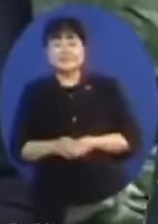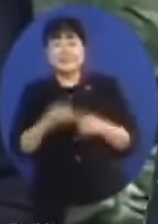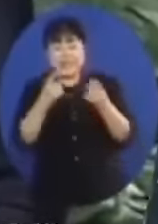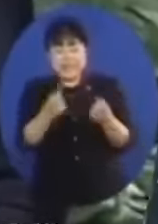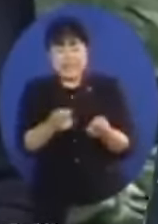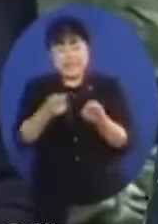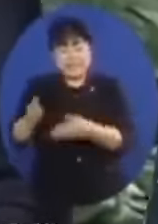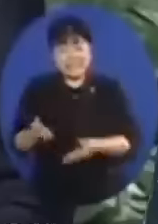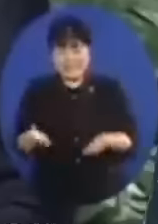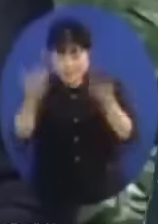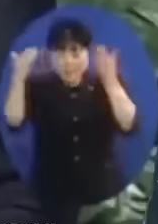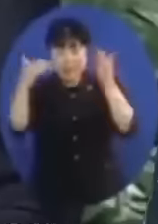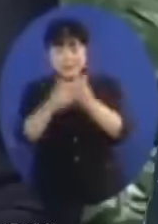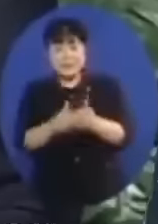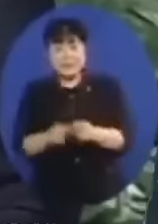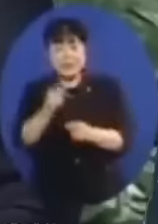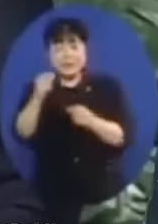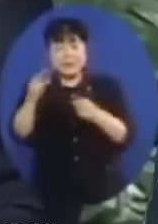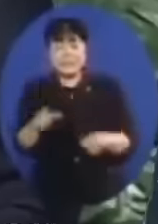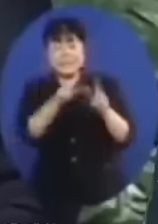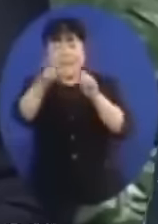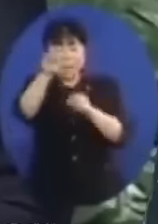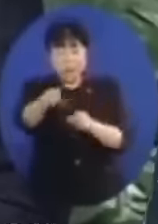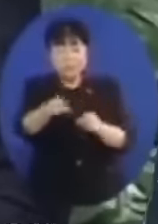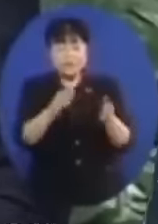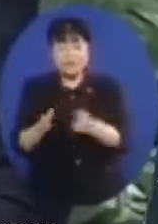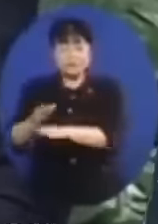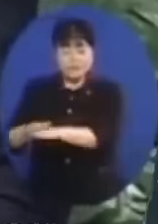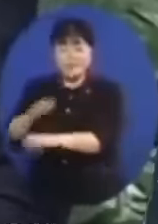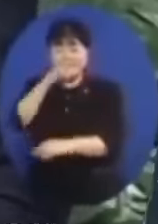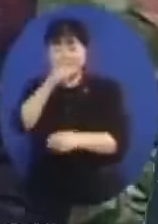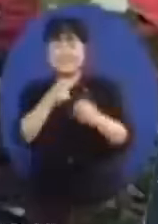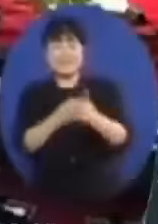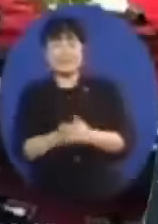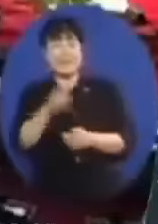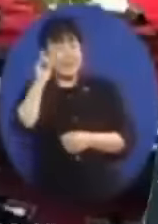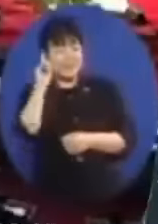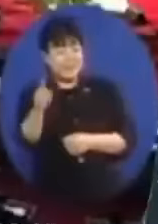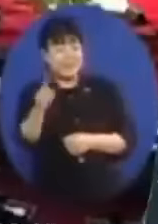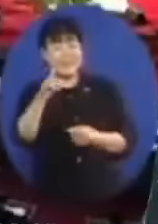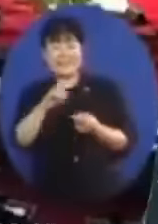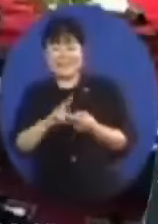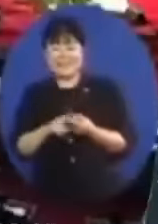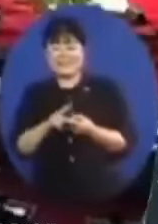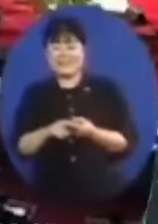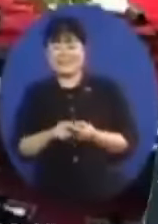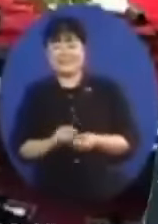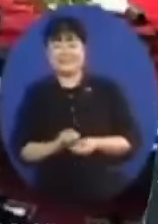같이 지나가지만 우리가 영원히 살 거처가 준비되어 있기 때문에 내일에